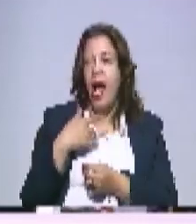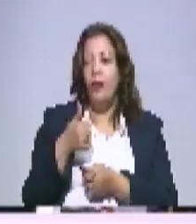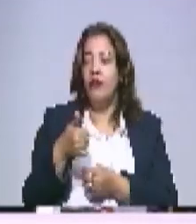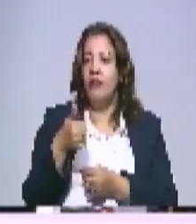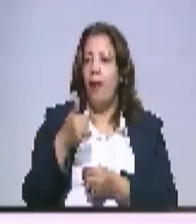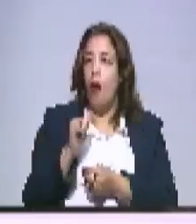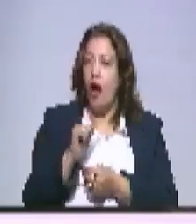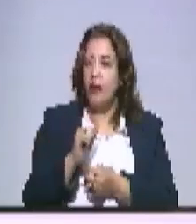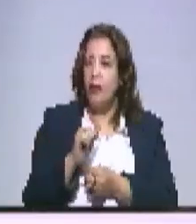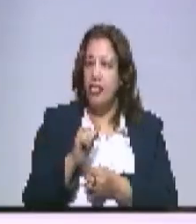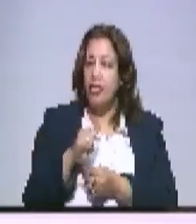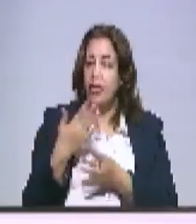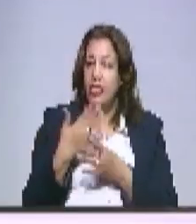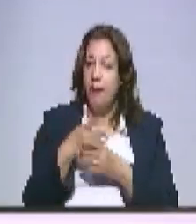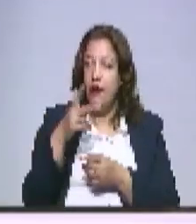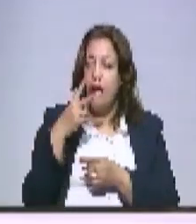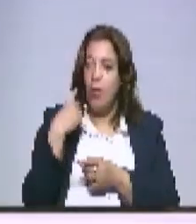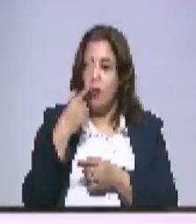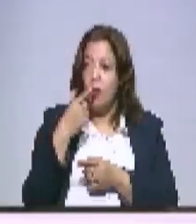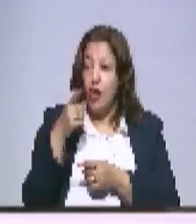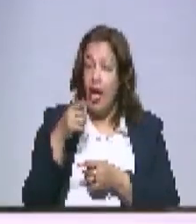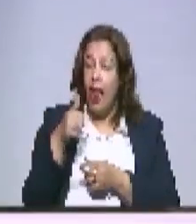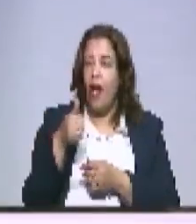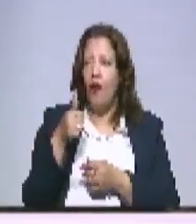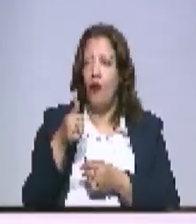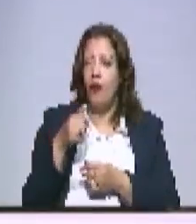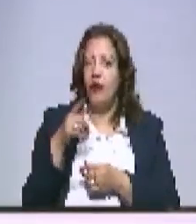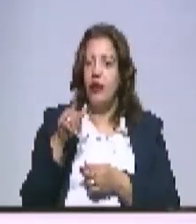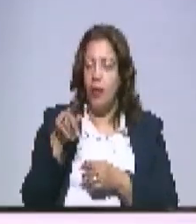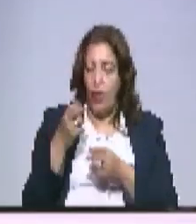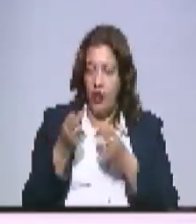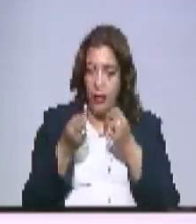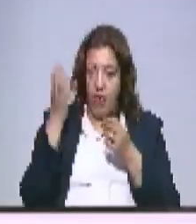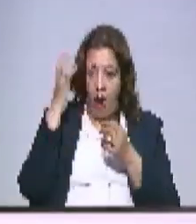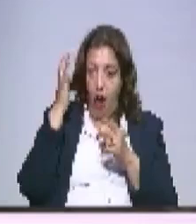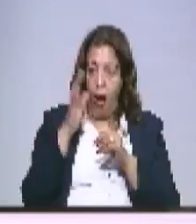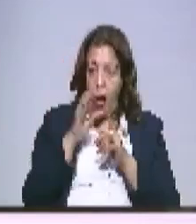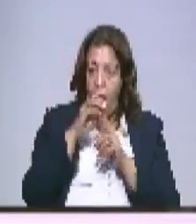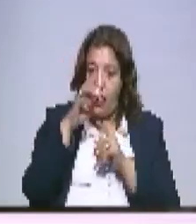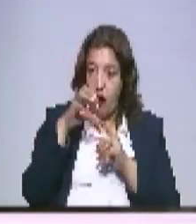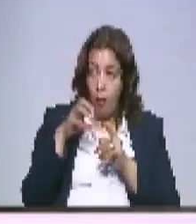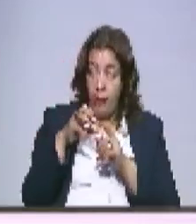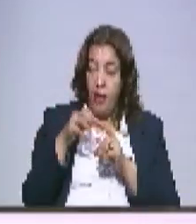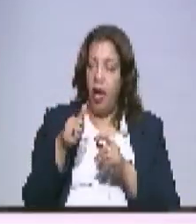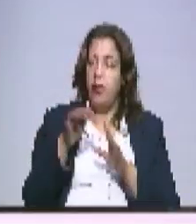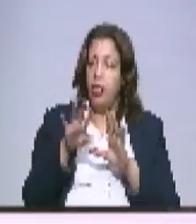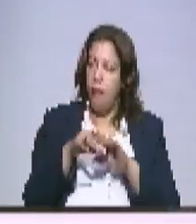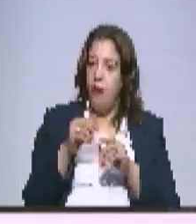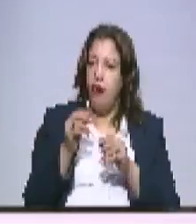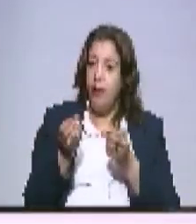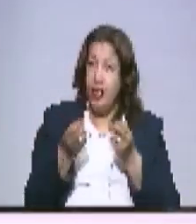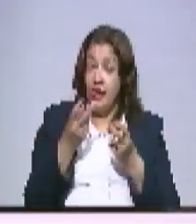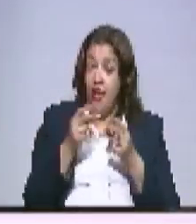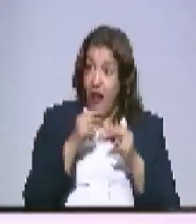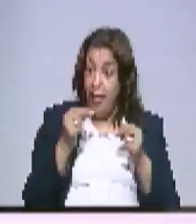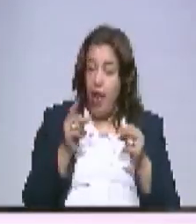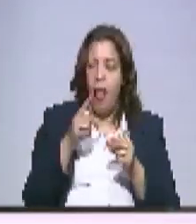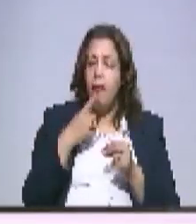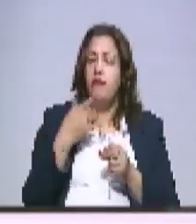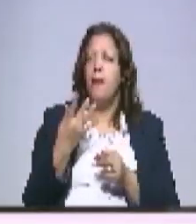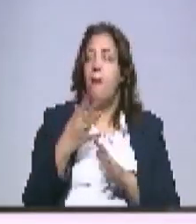محتاج. يعني انا كده لينت القرنبيط، مش محتاج منه اكتر من كده عشان انا قلت ان انا مش عايز اسلقه.